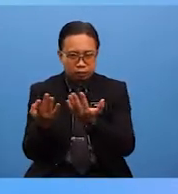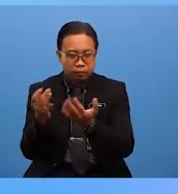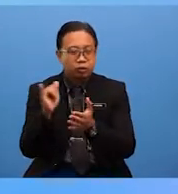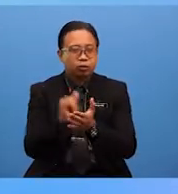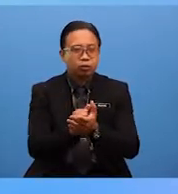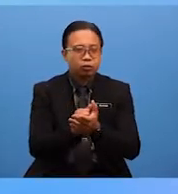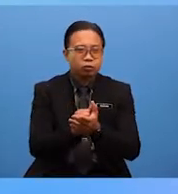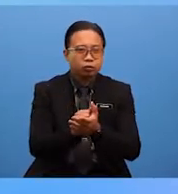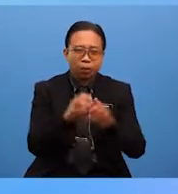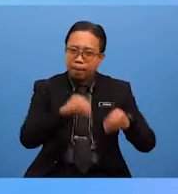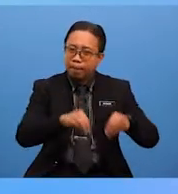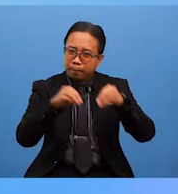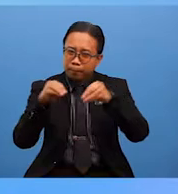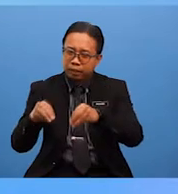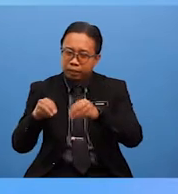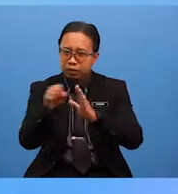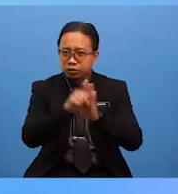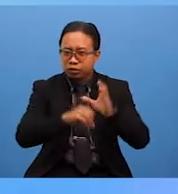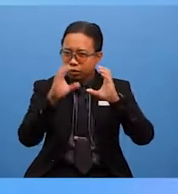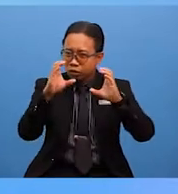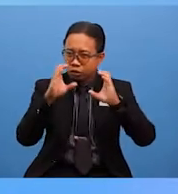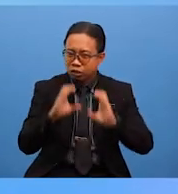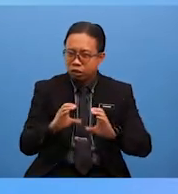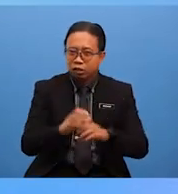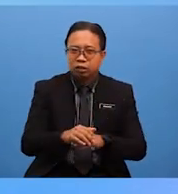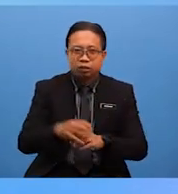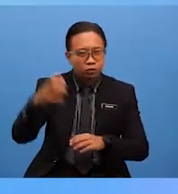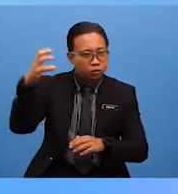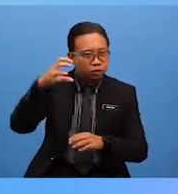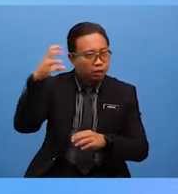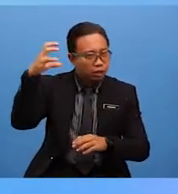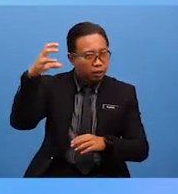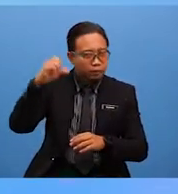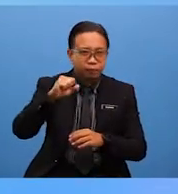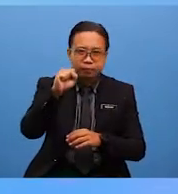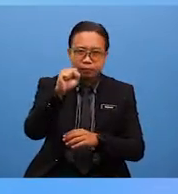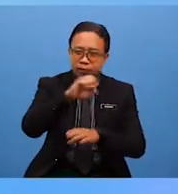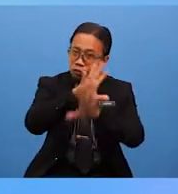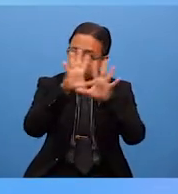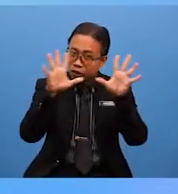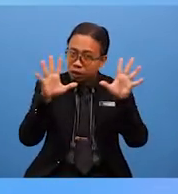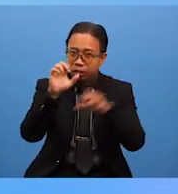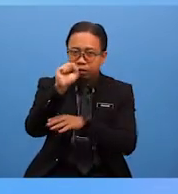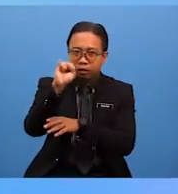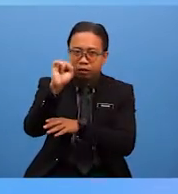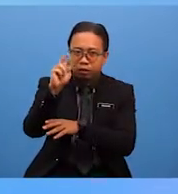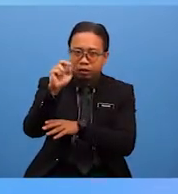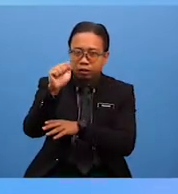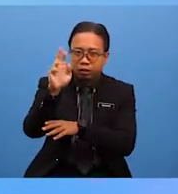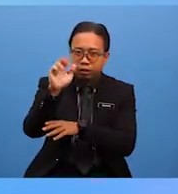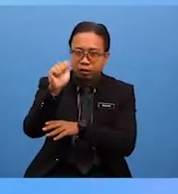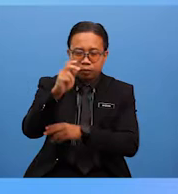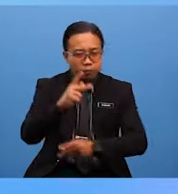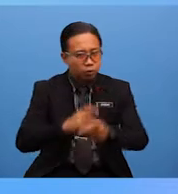itu dipindahkan secara Sinar Ai sinaran adalah proses